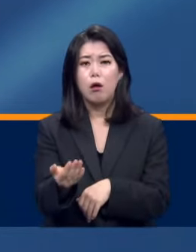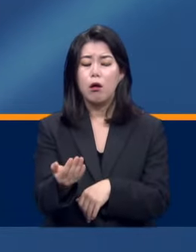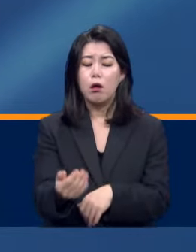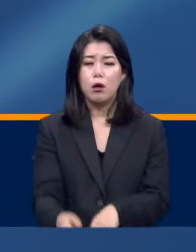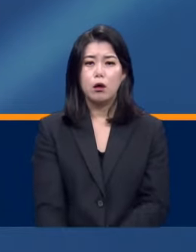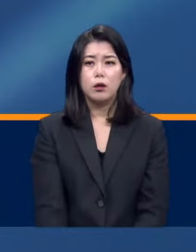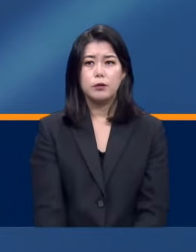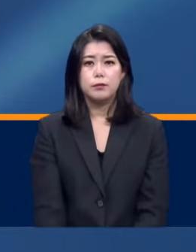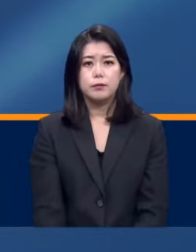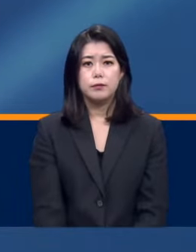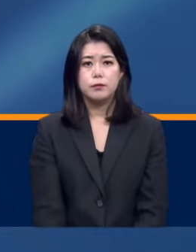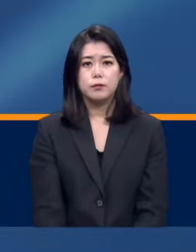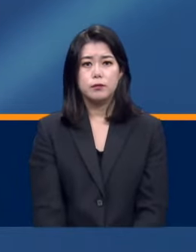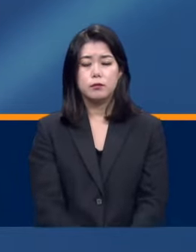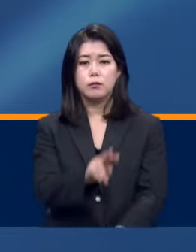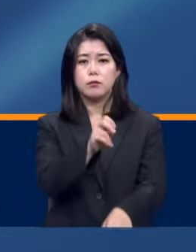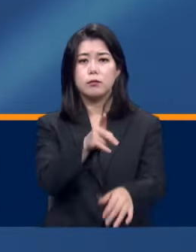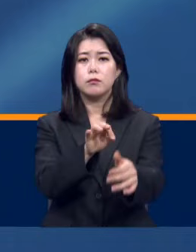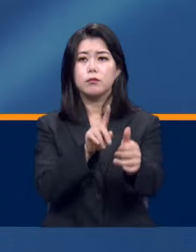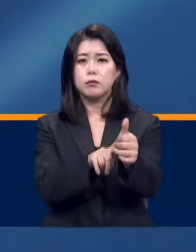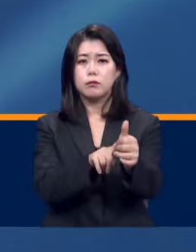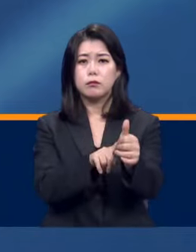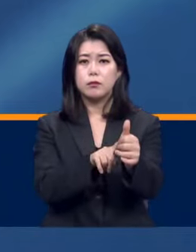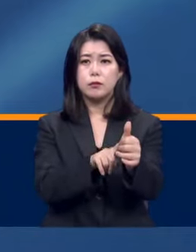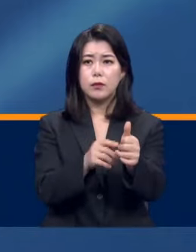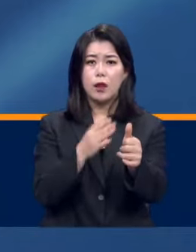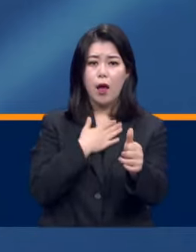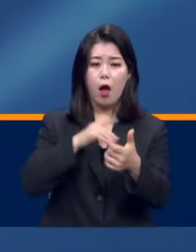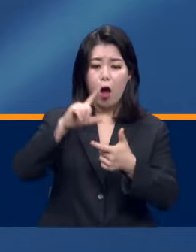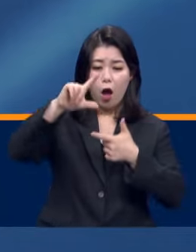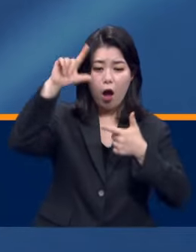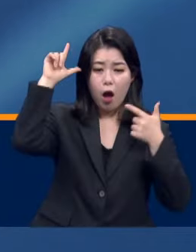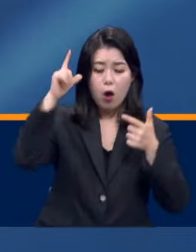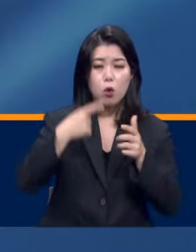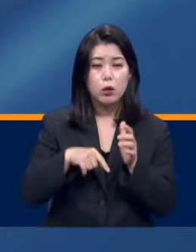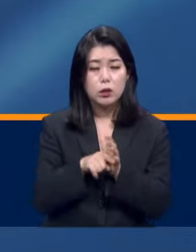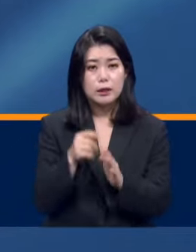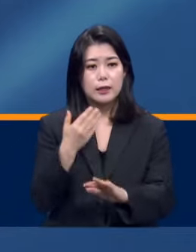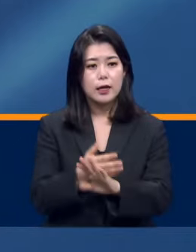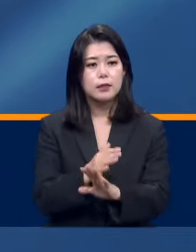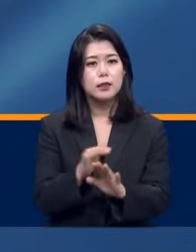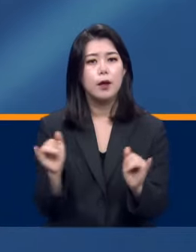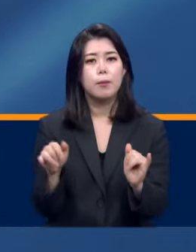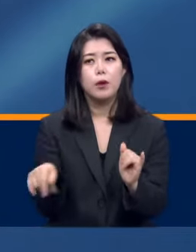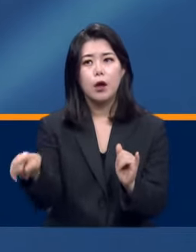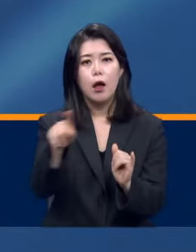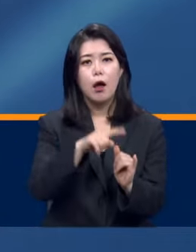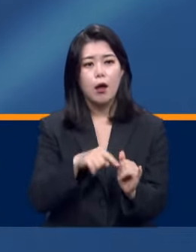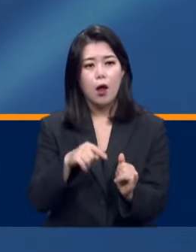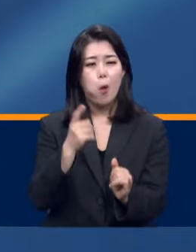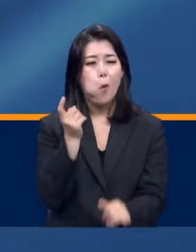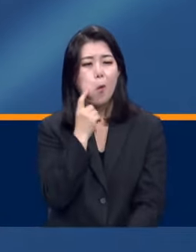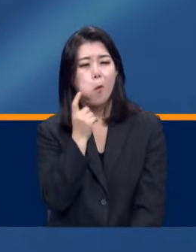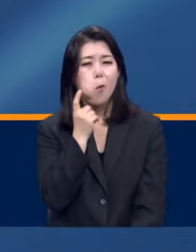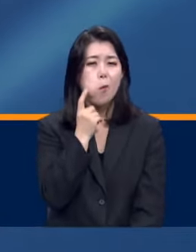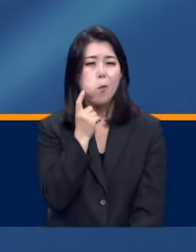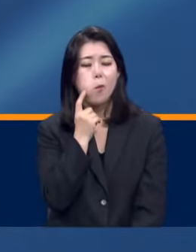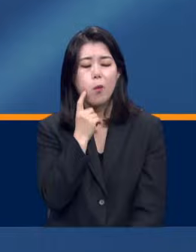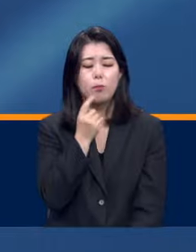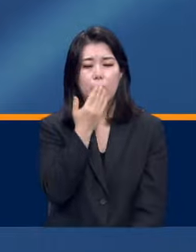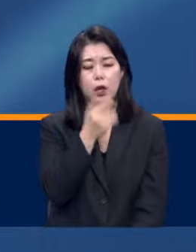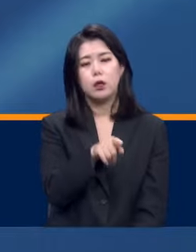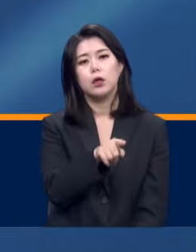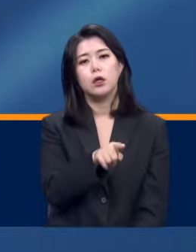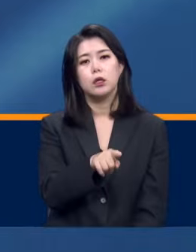않습니까 그니까 본인 본인을 띄우기 위해서 제 3자들에게 나를 띄우기 해서 얼마든지 거짓말을 할 수 있는